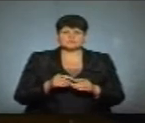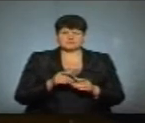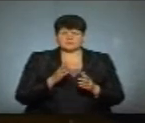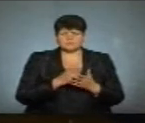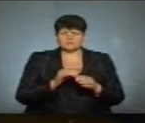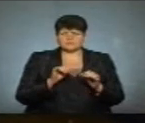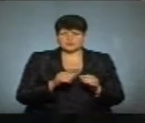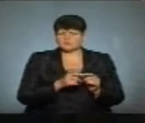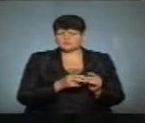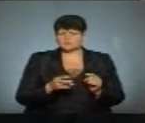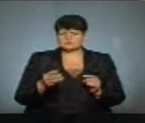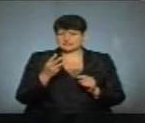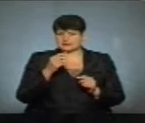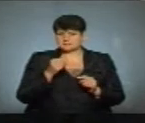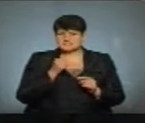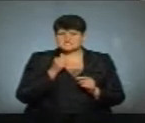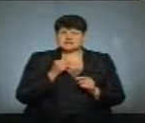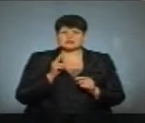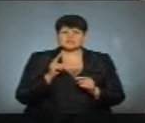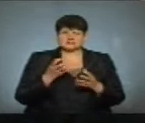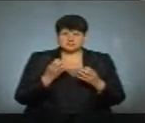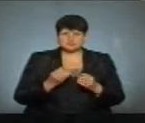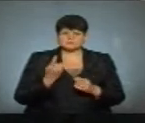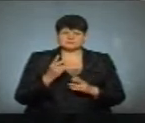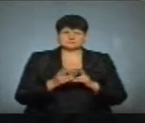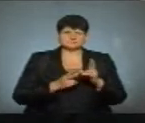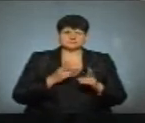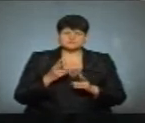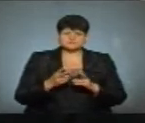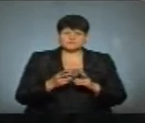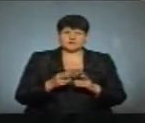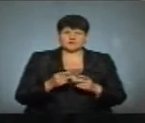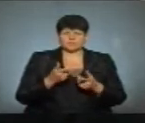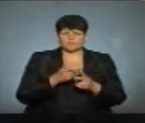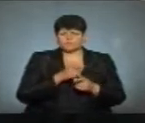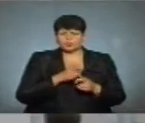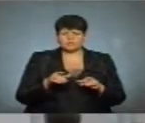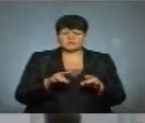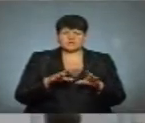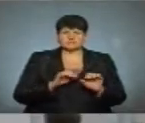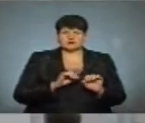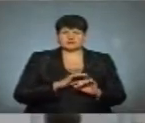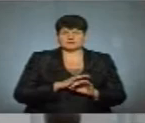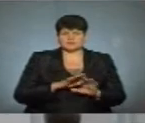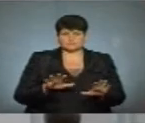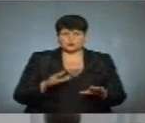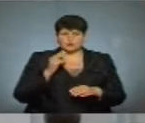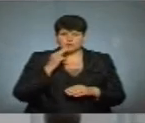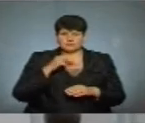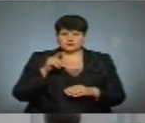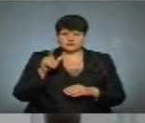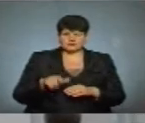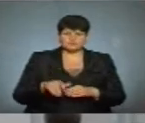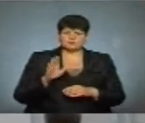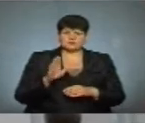місяців з неї проголошення. Під час оголошення рішення адвокатів обвинувачених у вбивстві у залі суду не було. Обвинувачений